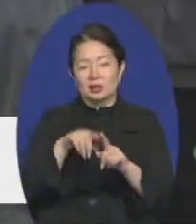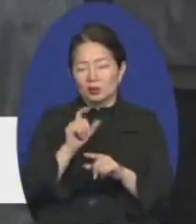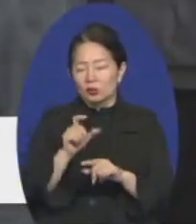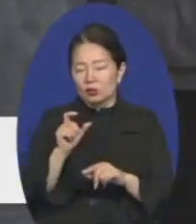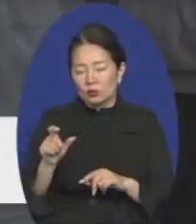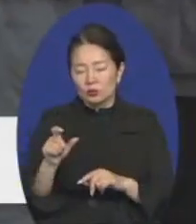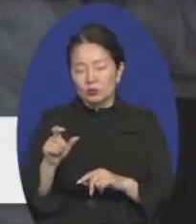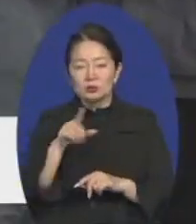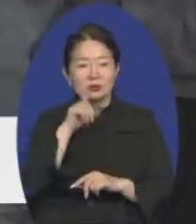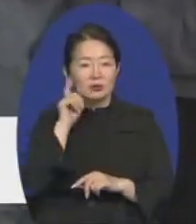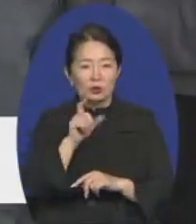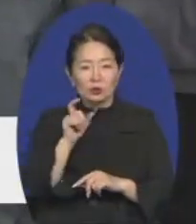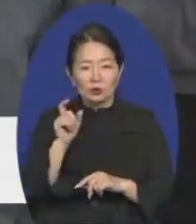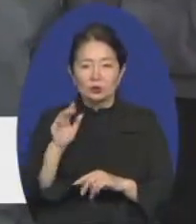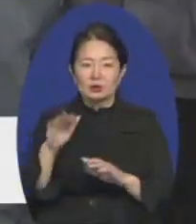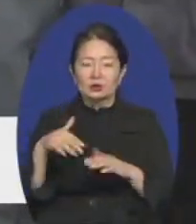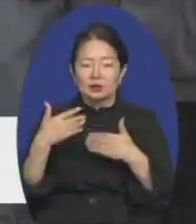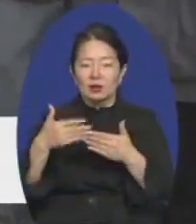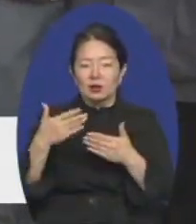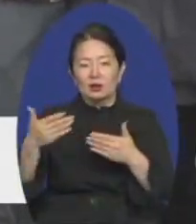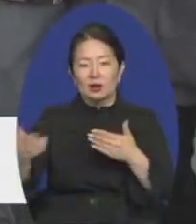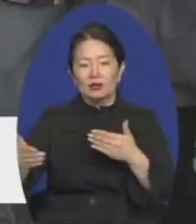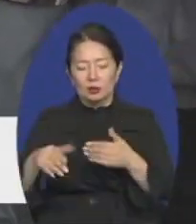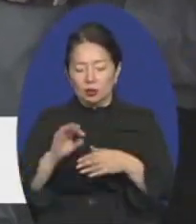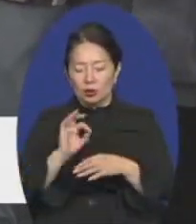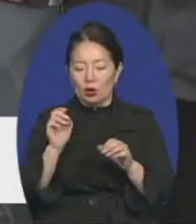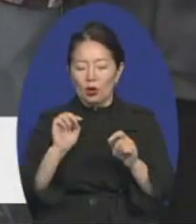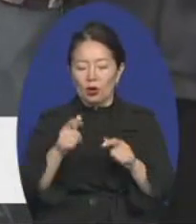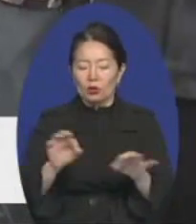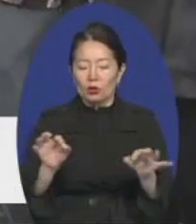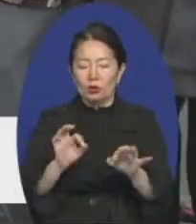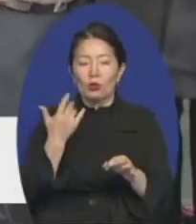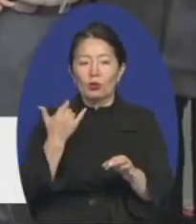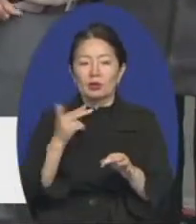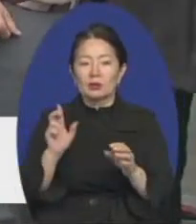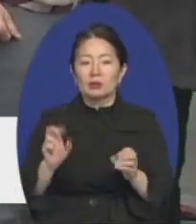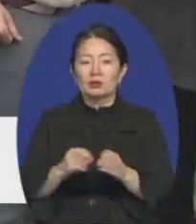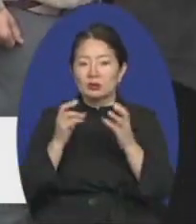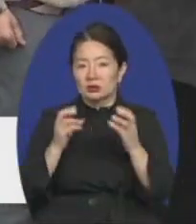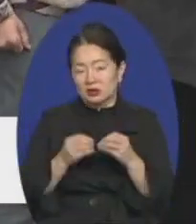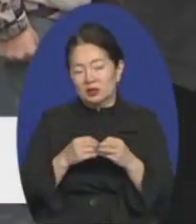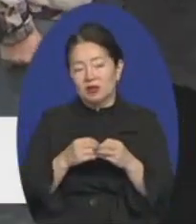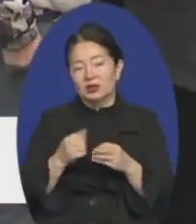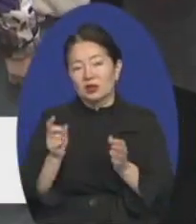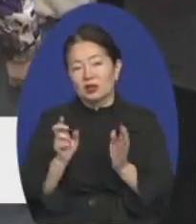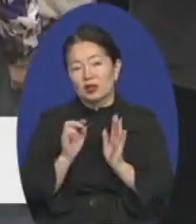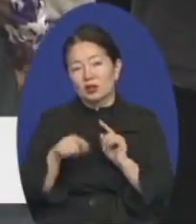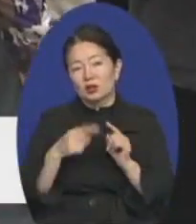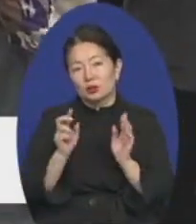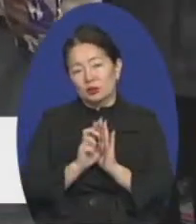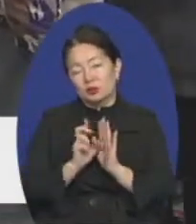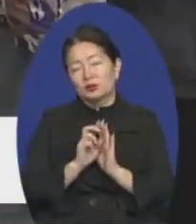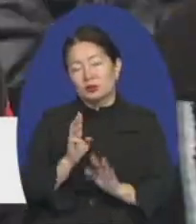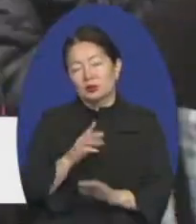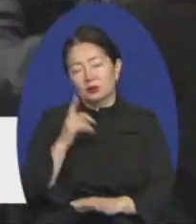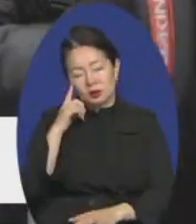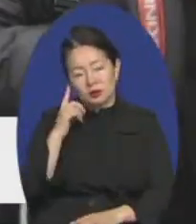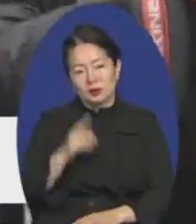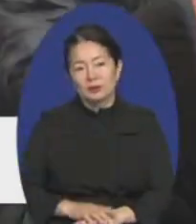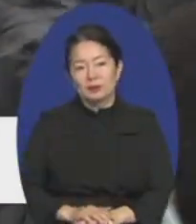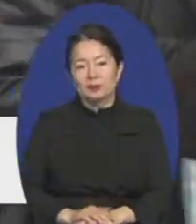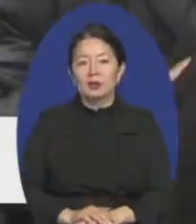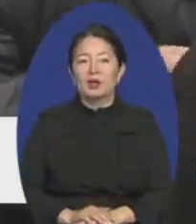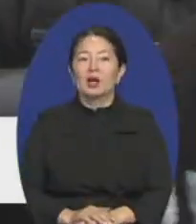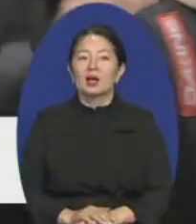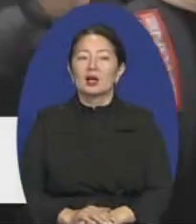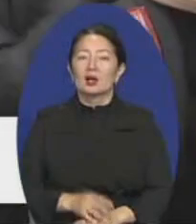хүмүүс манай залуучууд ингээд давлгаалаа явбал хоггүй Улаанбаатарыг бүтээхэд бас илүү боломж болох хаа гэж бодож байна. Ер